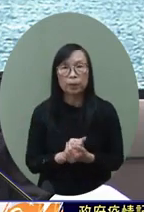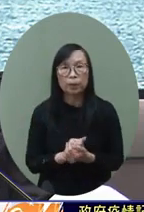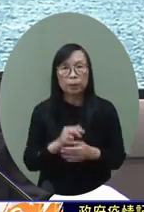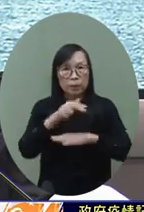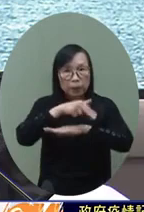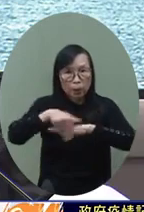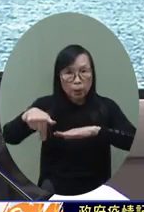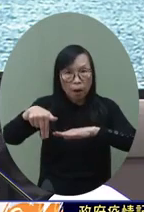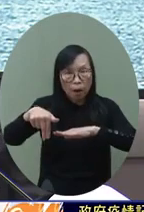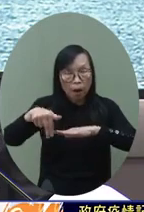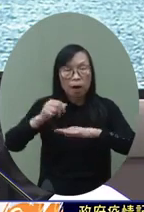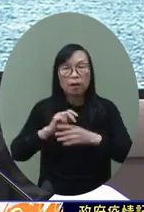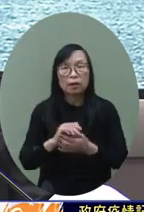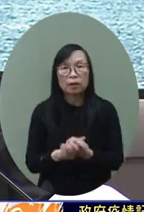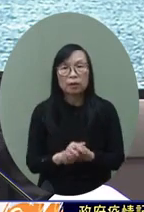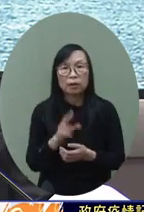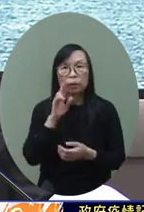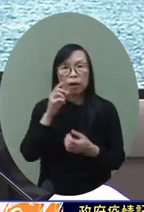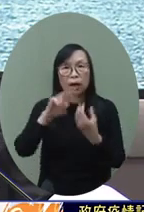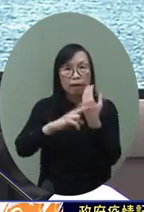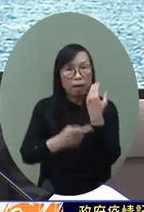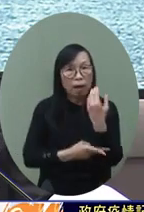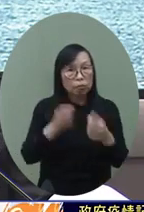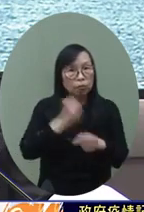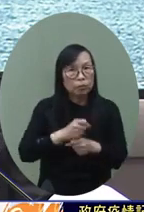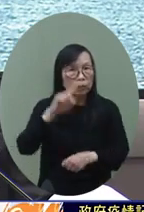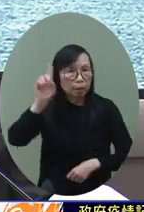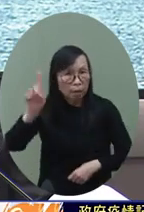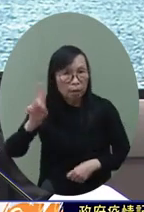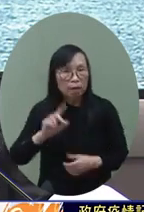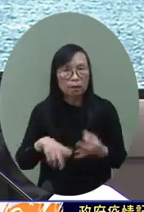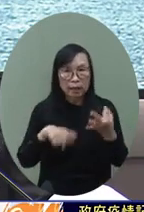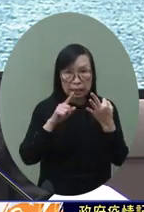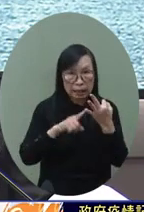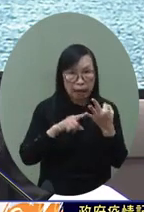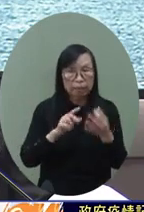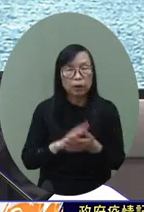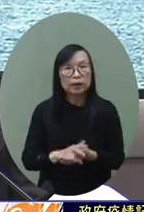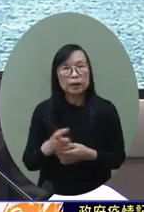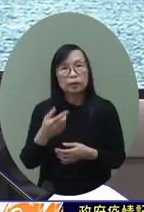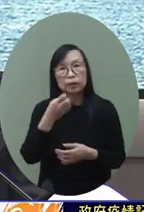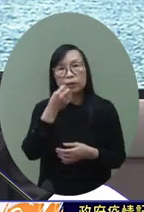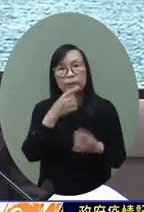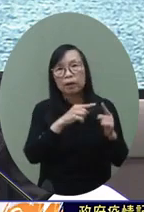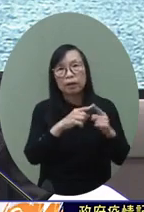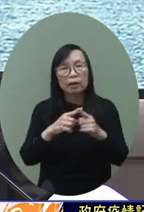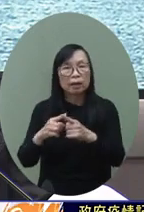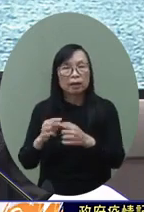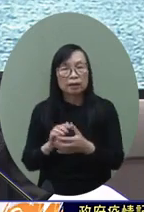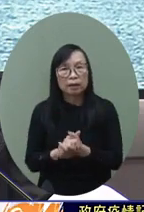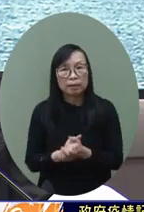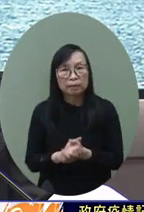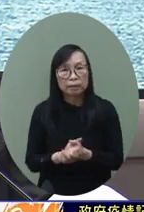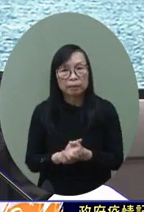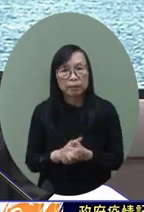劃嚇、如果喺執法嗰度可以點樣做。咁第三就係、當然我哋都係想市民驗嘅啫。咁其實